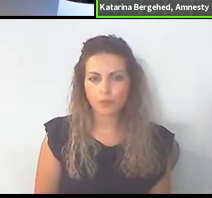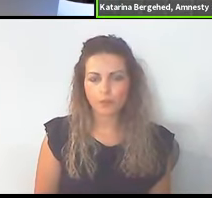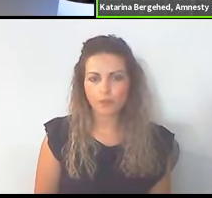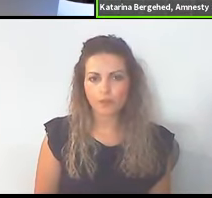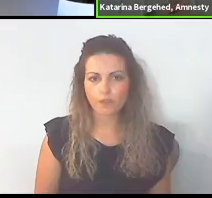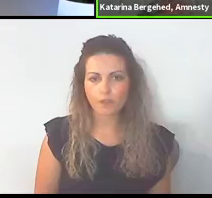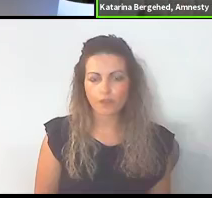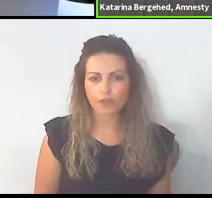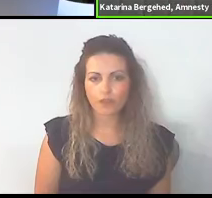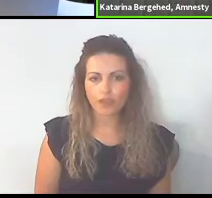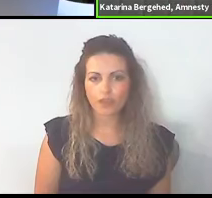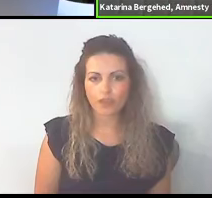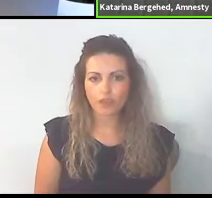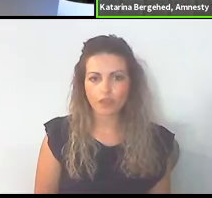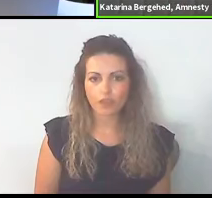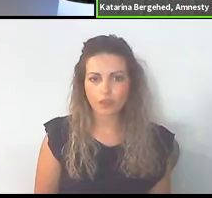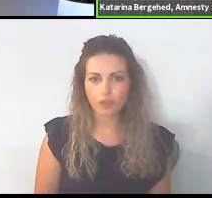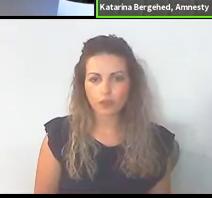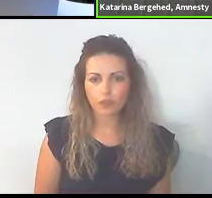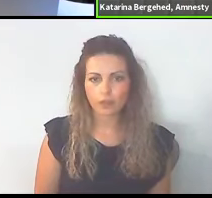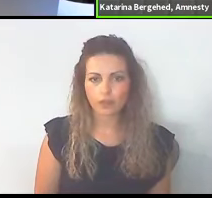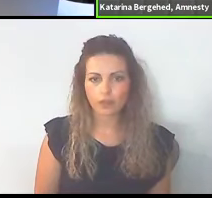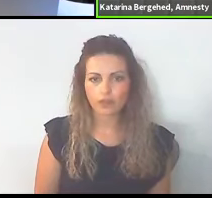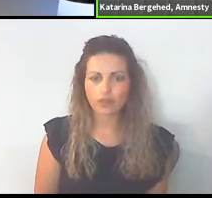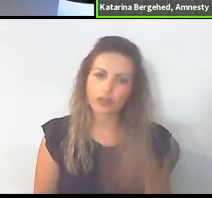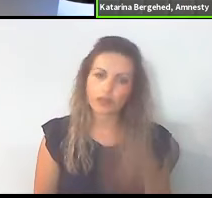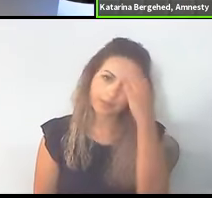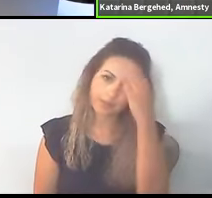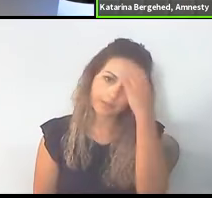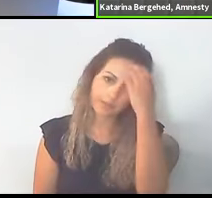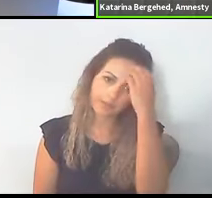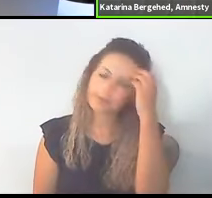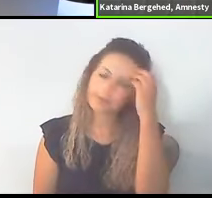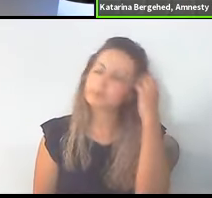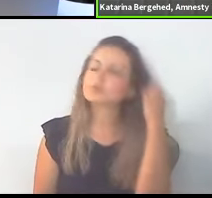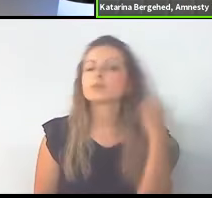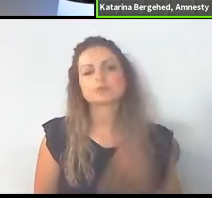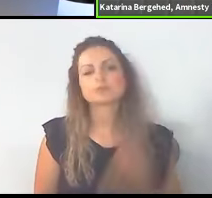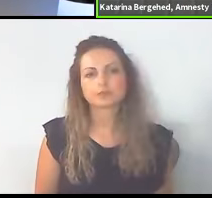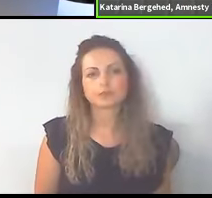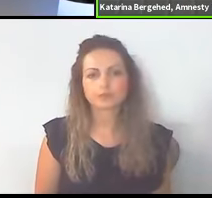was only a first but absolutely crucial step.